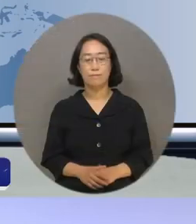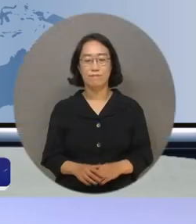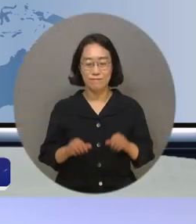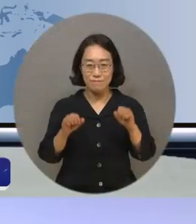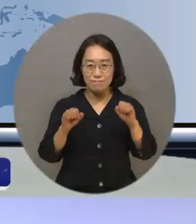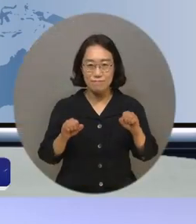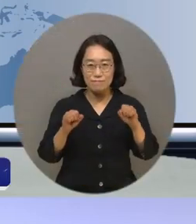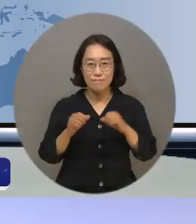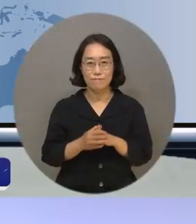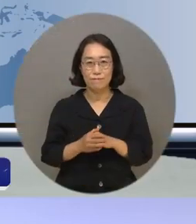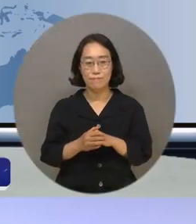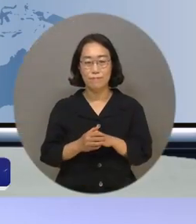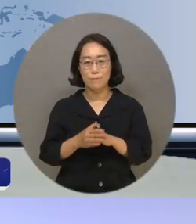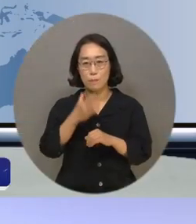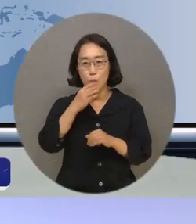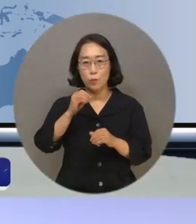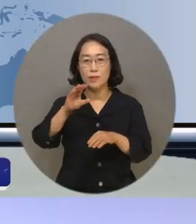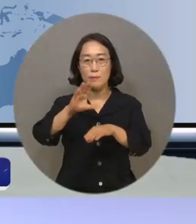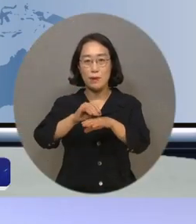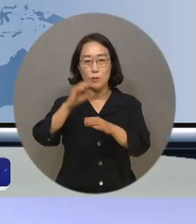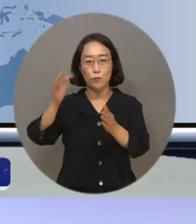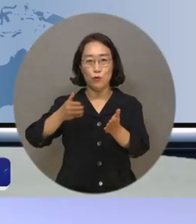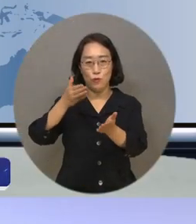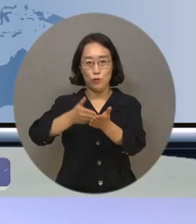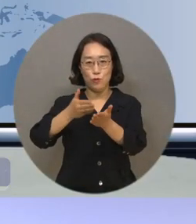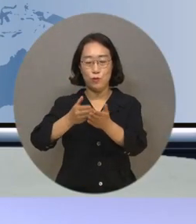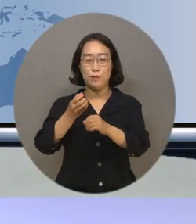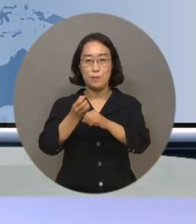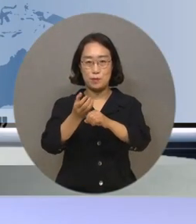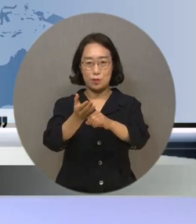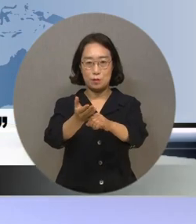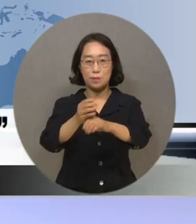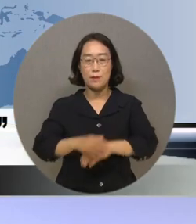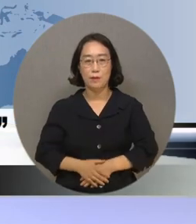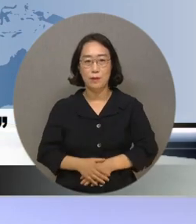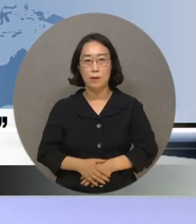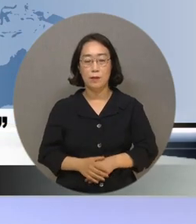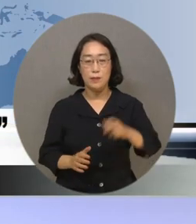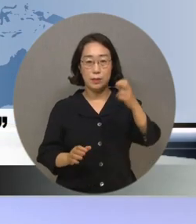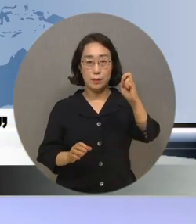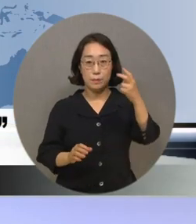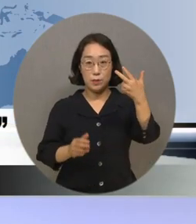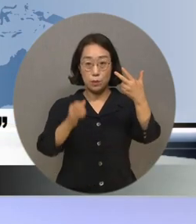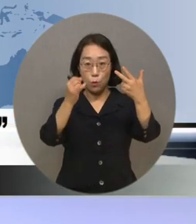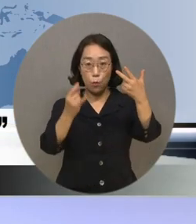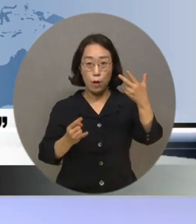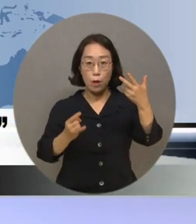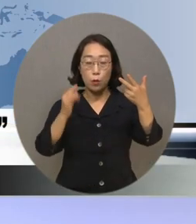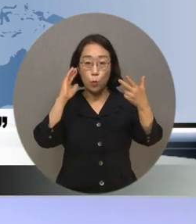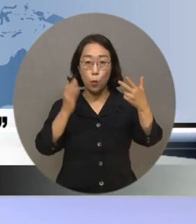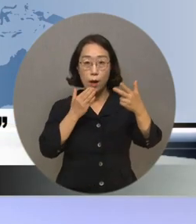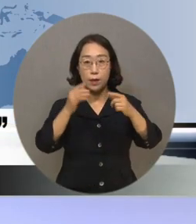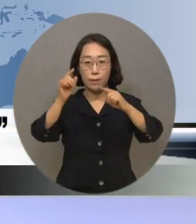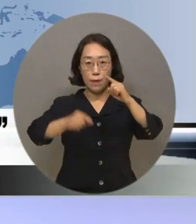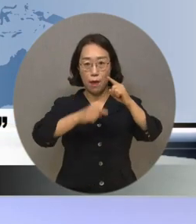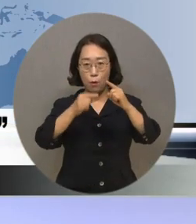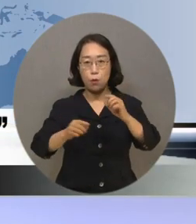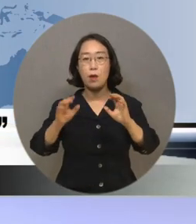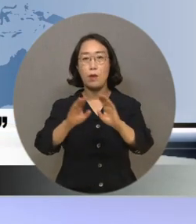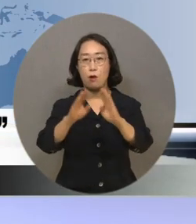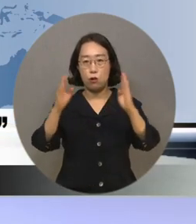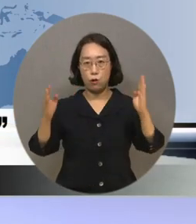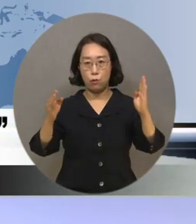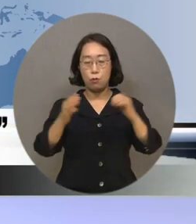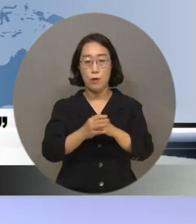시청자 여러분 안녕하십니까 WBC 복지tv 뉴스 24입니다 제27회 전국 농아인 대회가 열렸습니다 이번